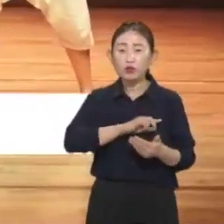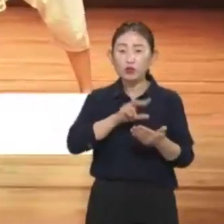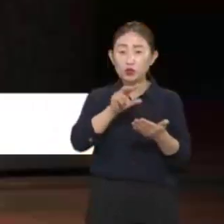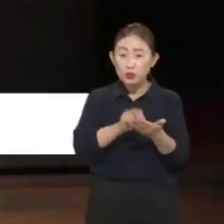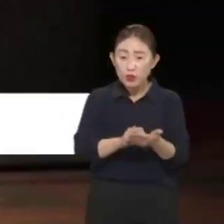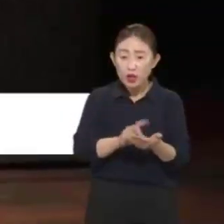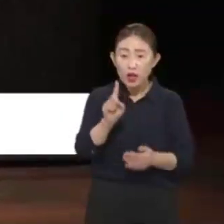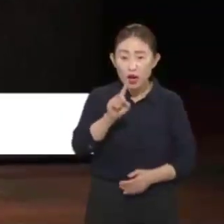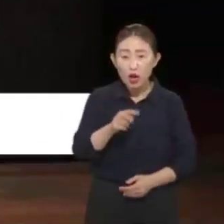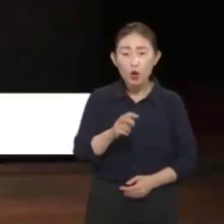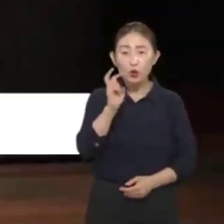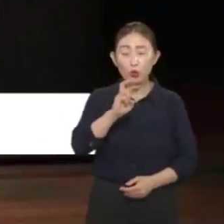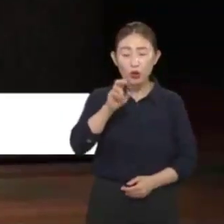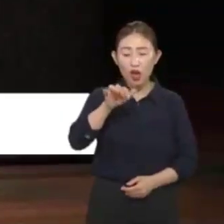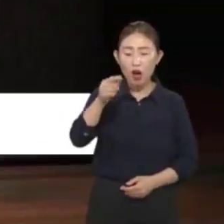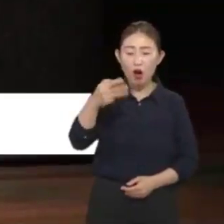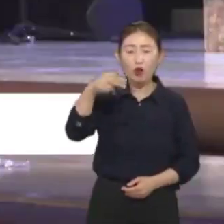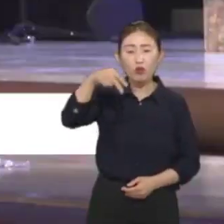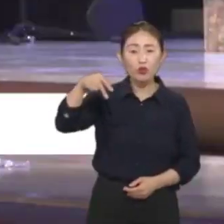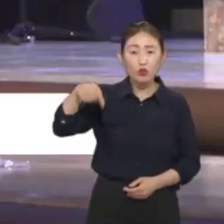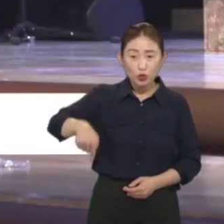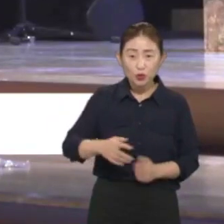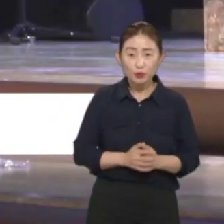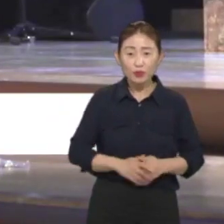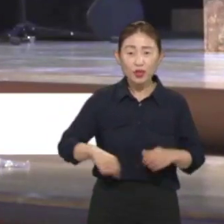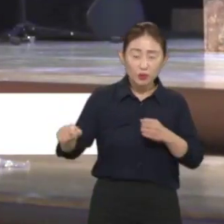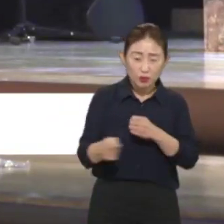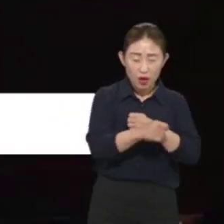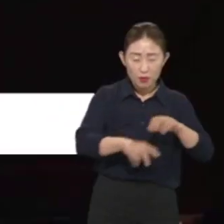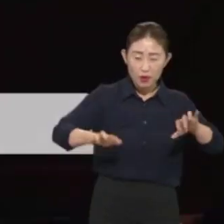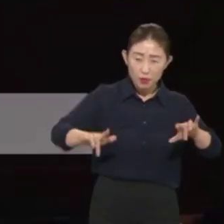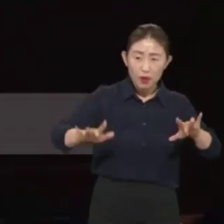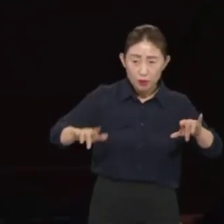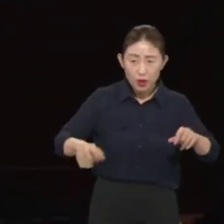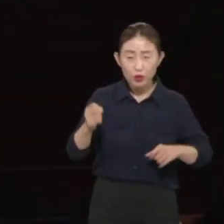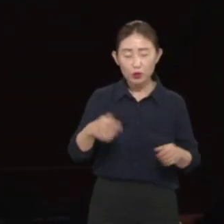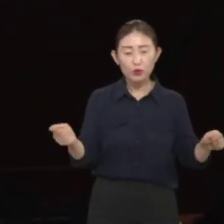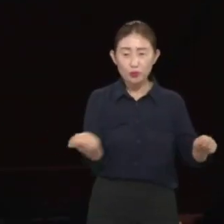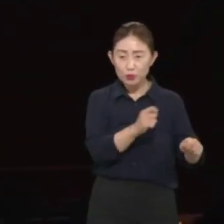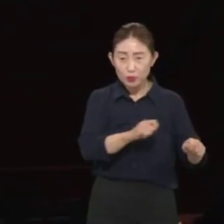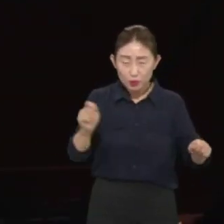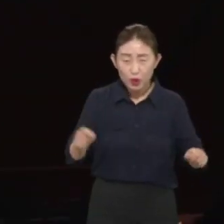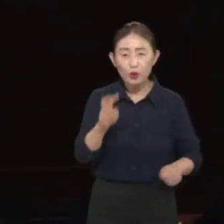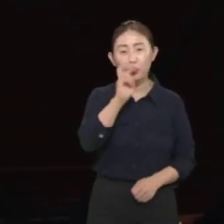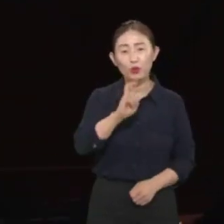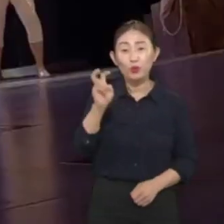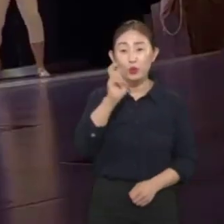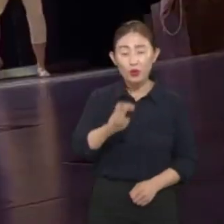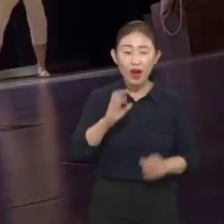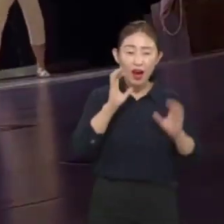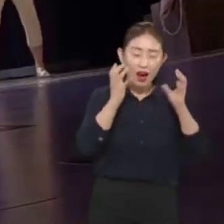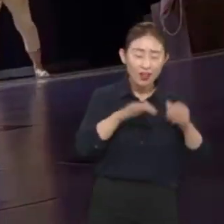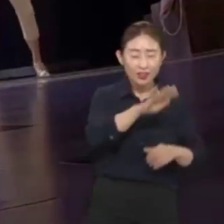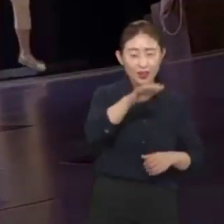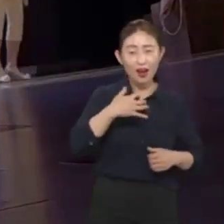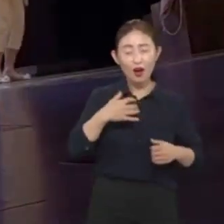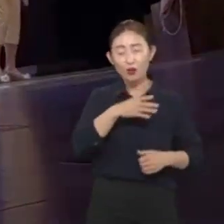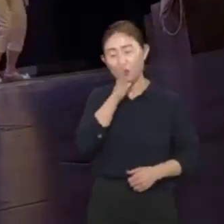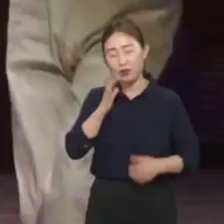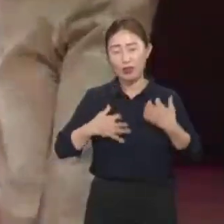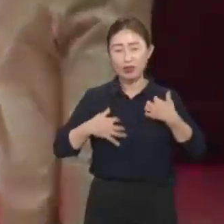대미를 장식하는 뮤지컬 얼쑤. 라이브 연주와 꽉 찬 음악, 서정적 민요가락은 아이부터 어른까지